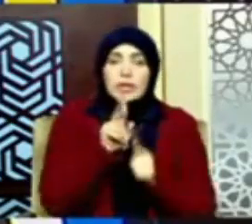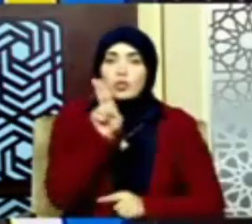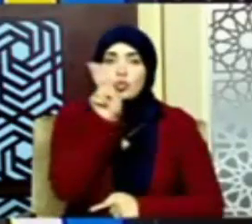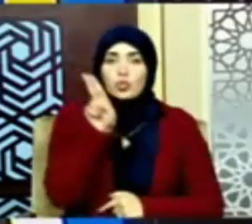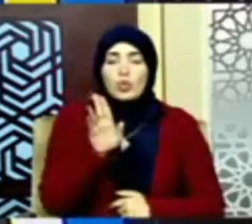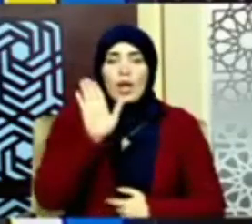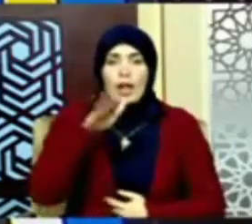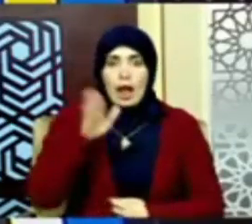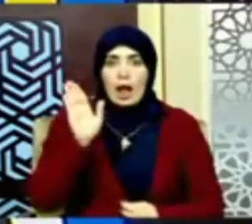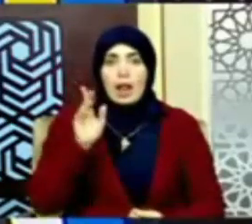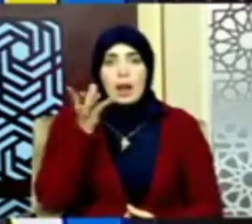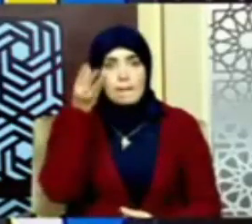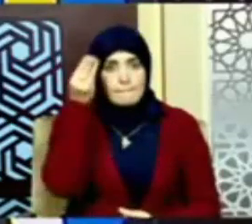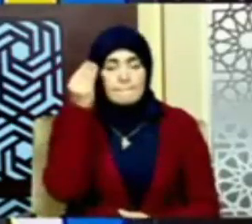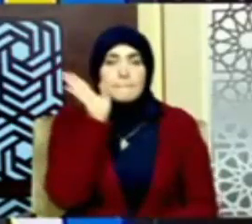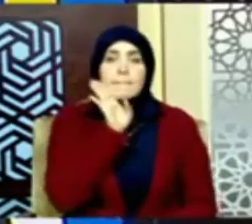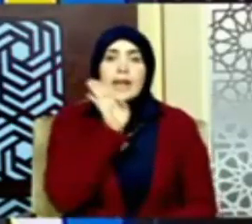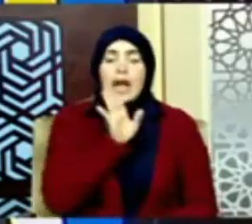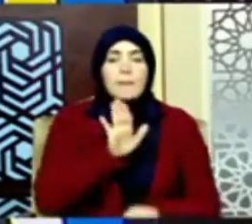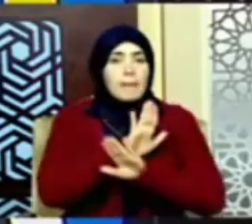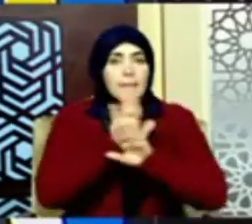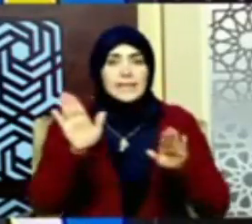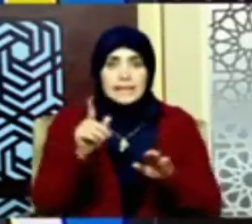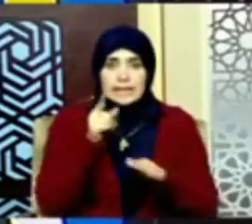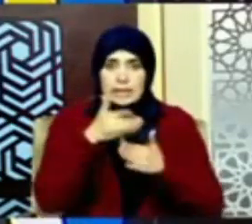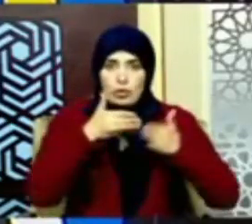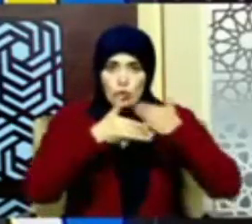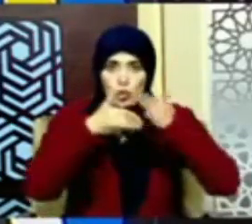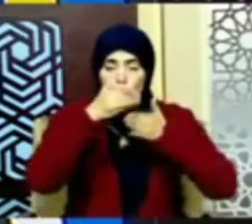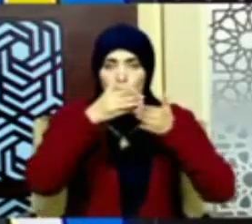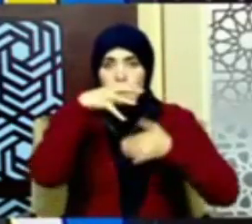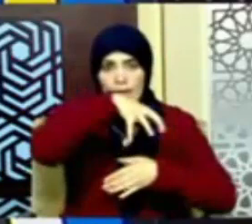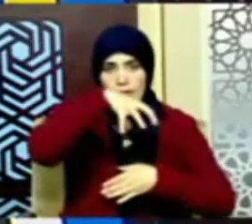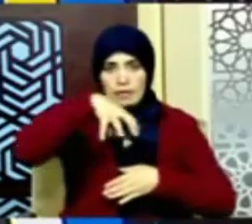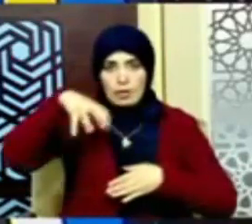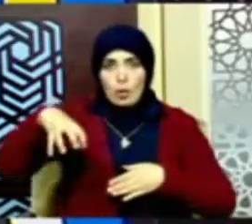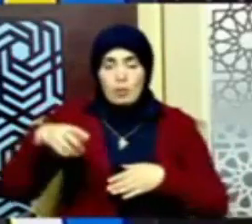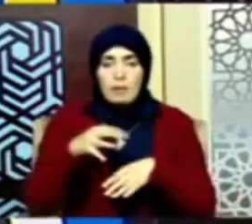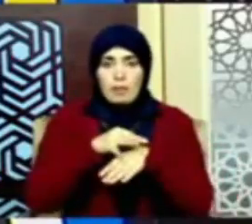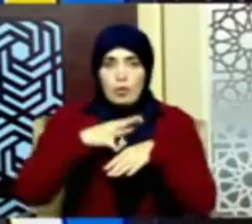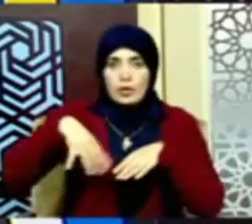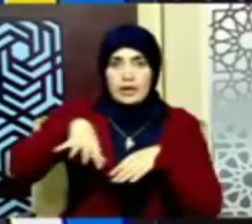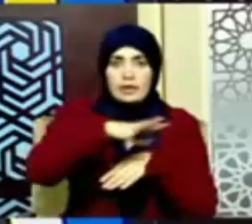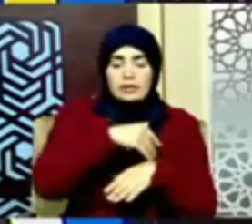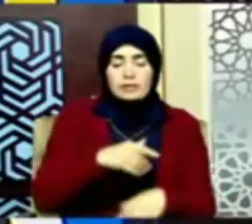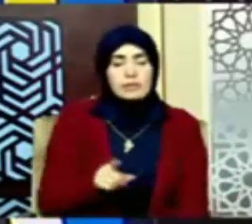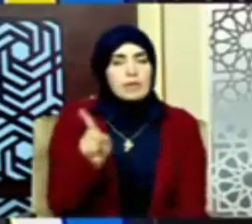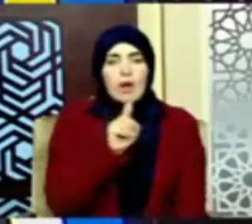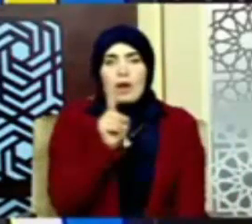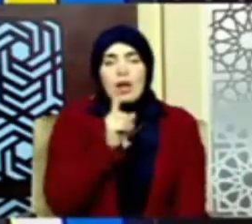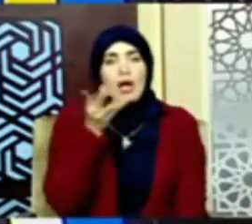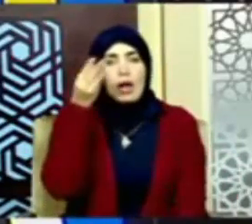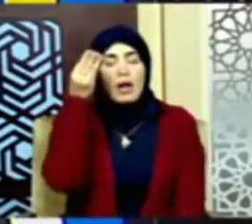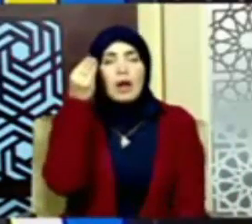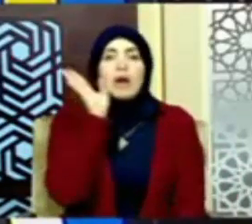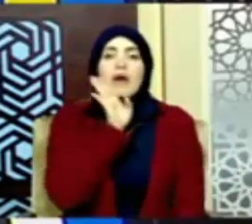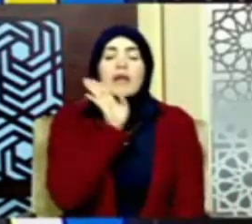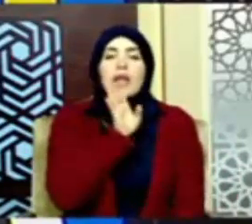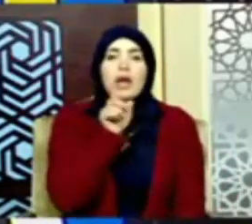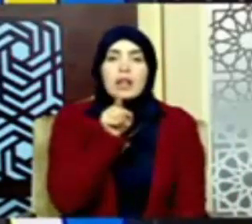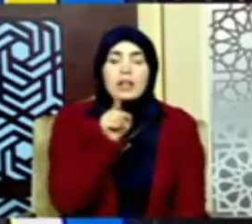وحده تبنى الأمم؟ العلم نوعان، بعض الناس يتعلمون العلم